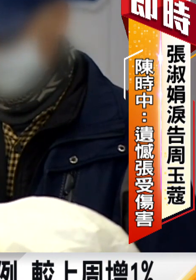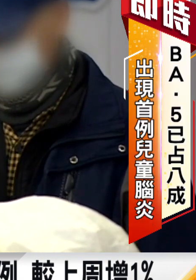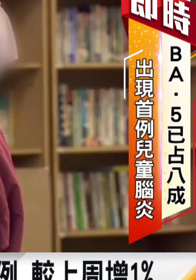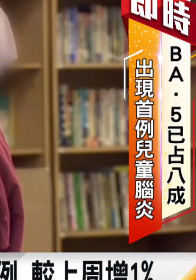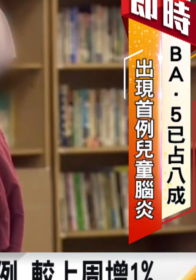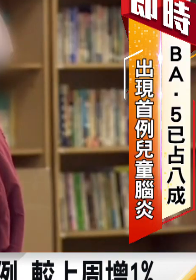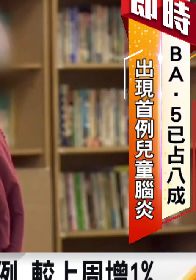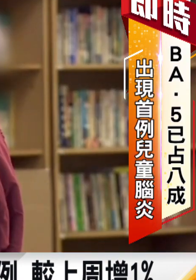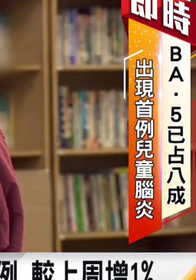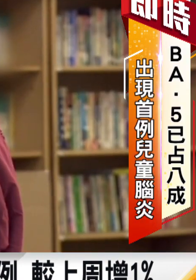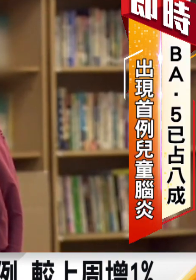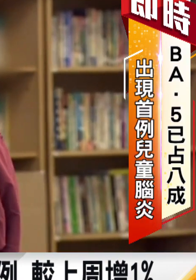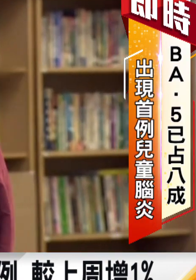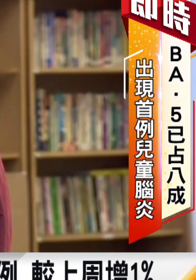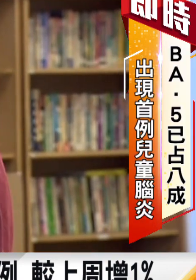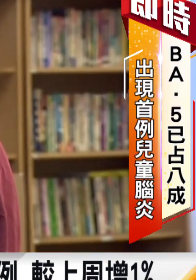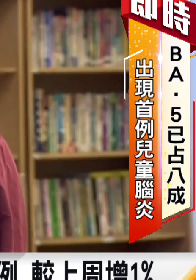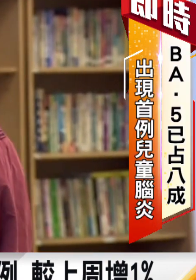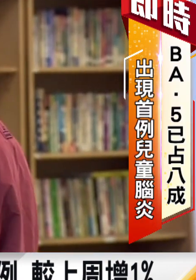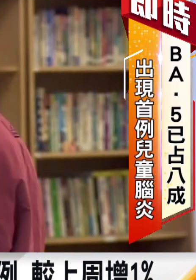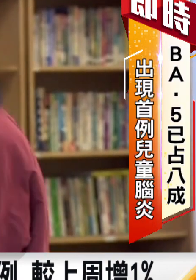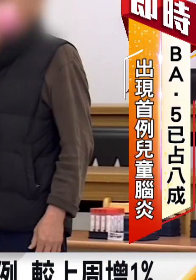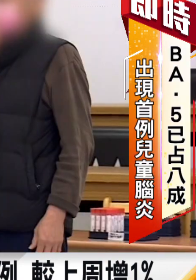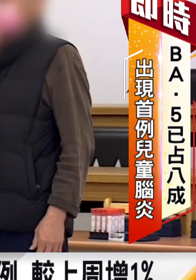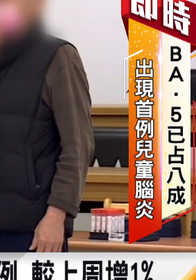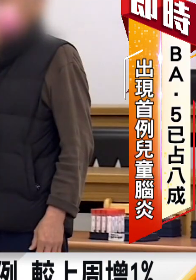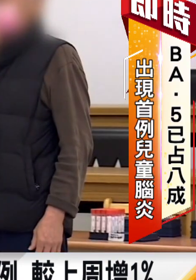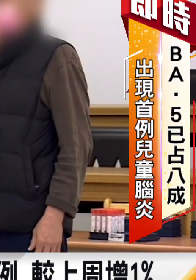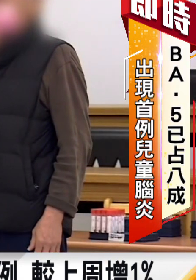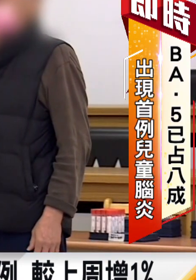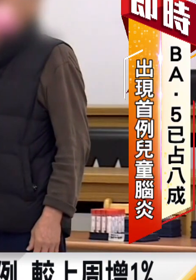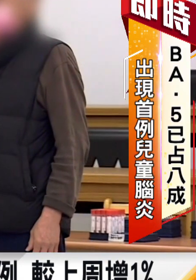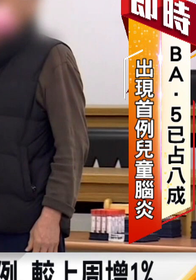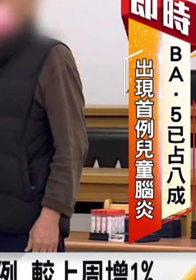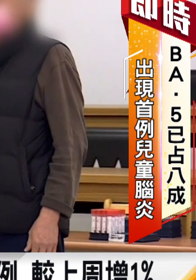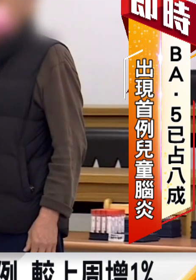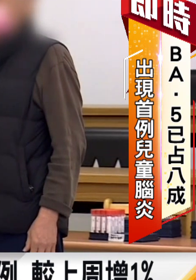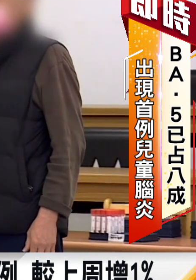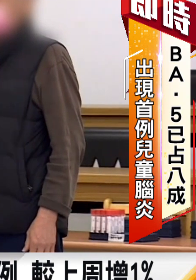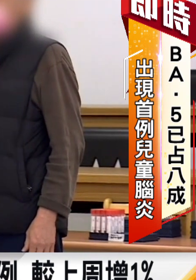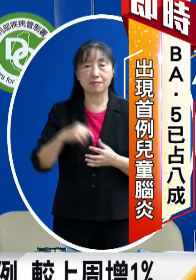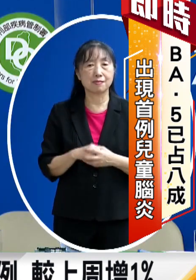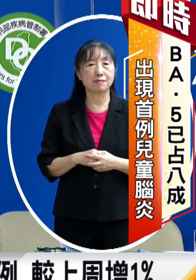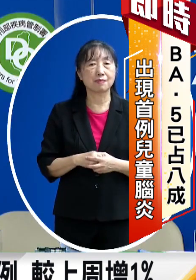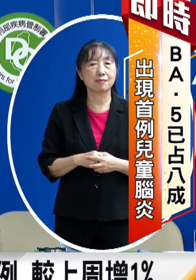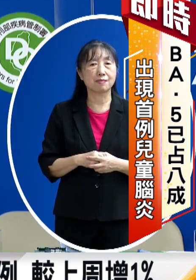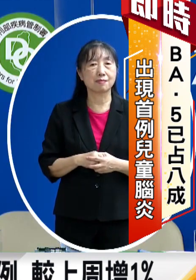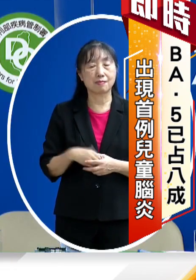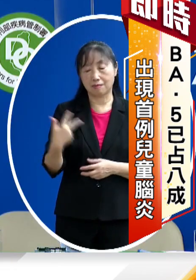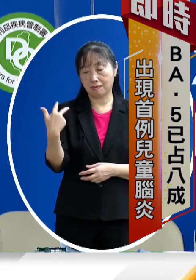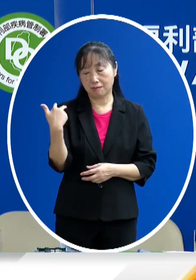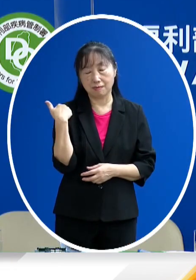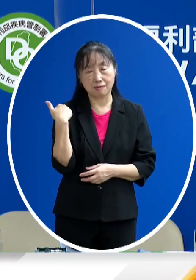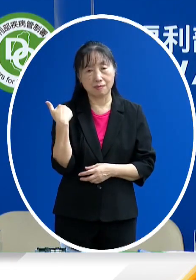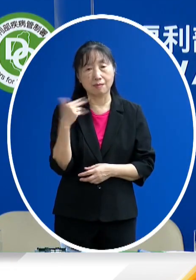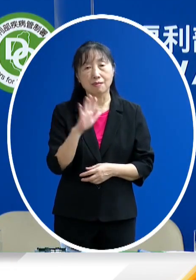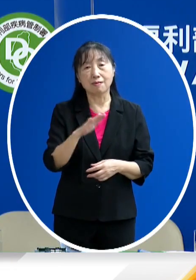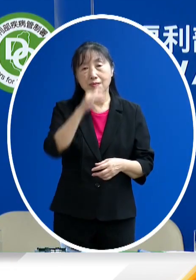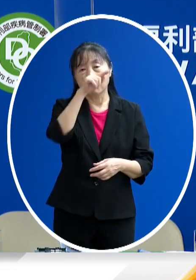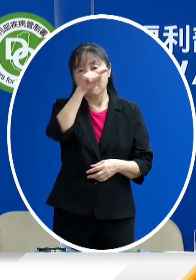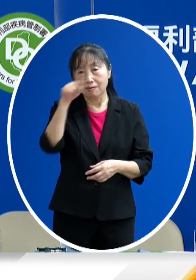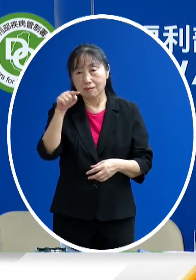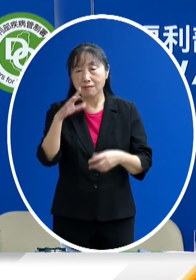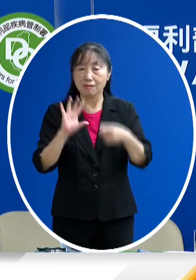272例，其中56例不幸病末，和上周相比增加了1%。 上一周的话是有下降大